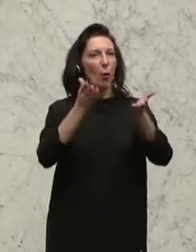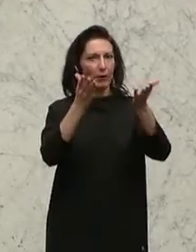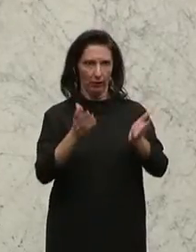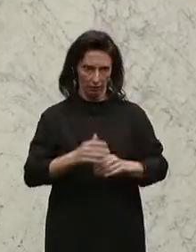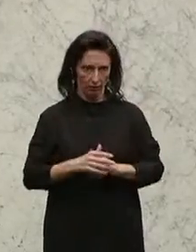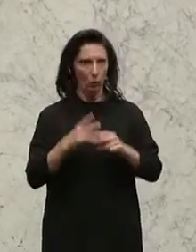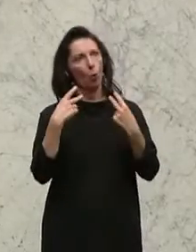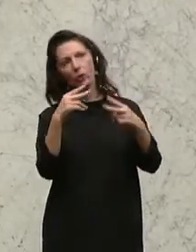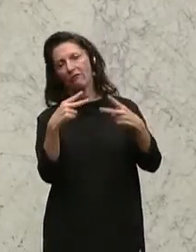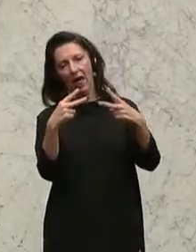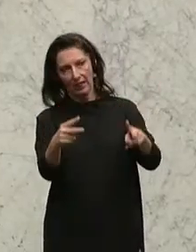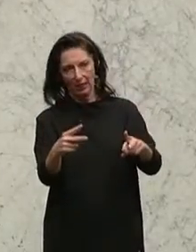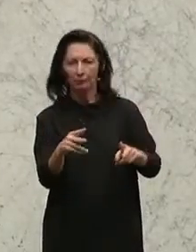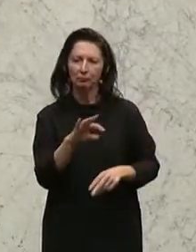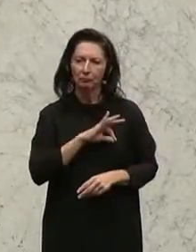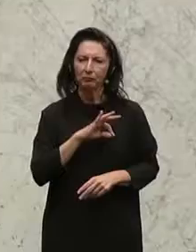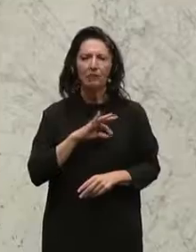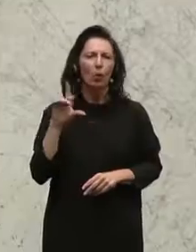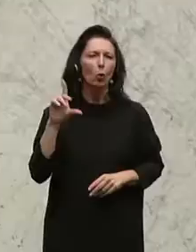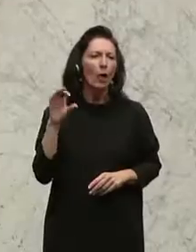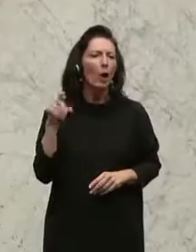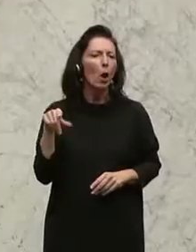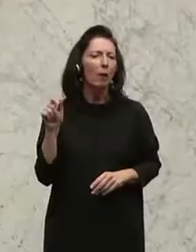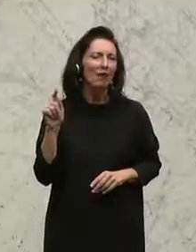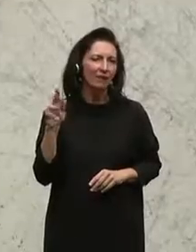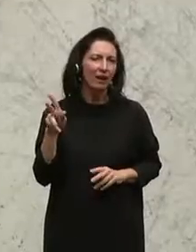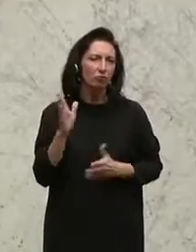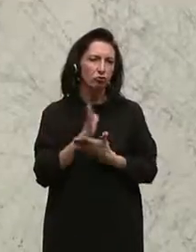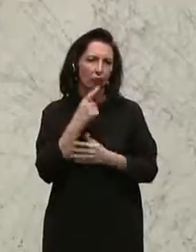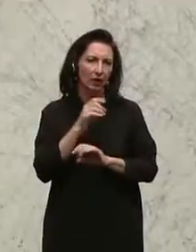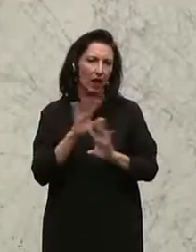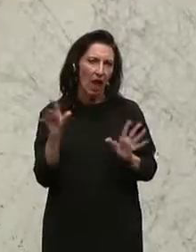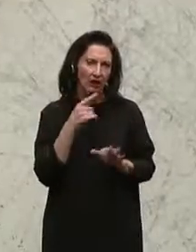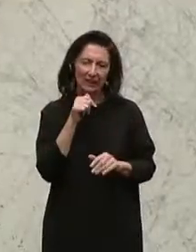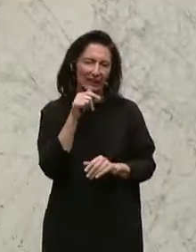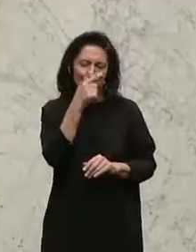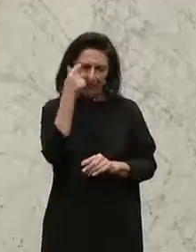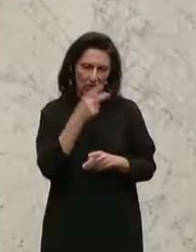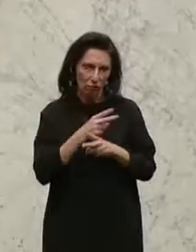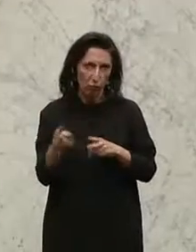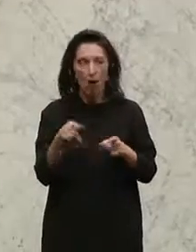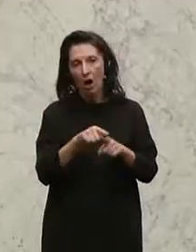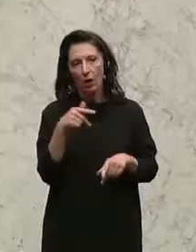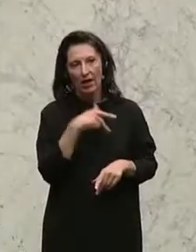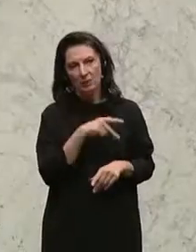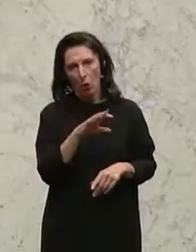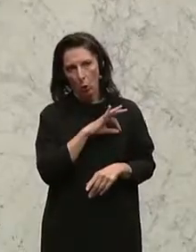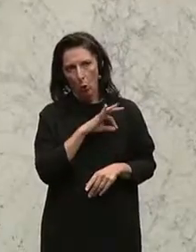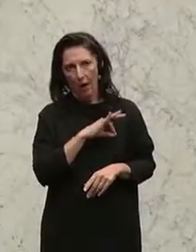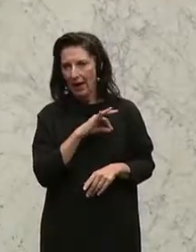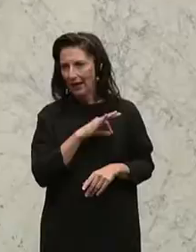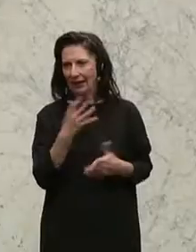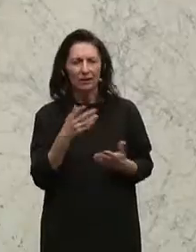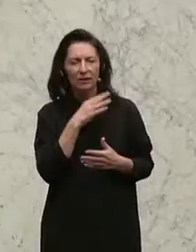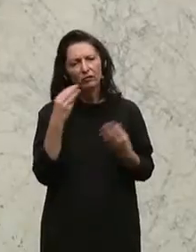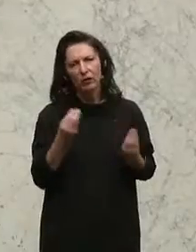Beitrittsverhandlungen fortzusetzen. Ich glaube, der Kollege Lopatka hat ziemlich klar gesagt, dass es nicht sinnvoll ist, und der Kollege von der SPÖ genauso, aus vielen Gründen,